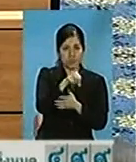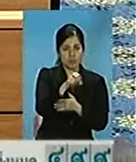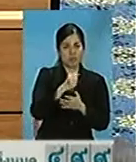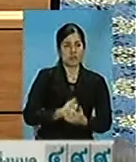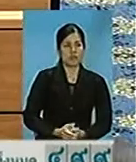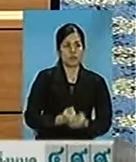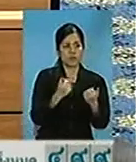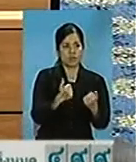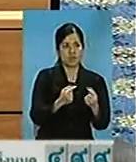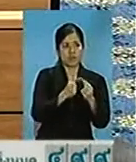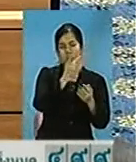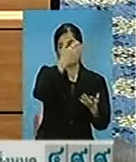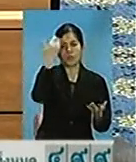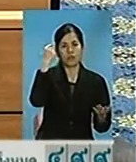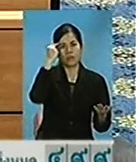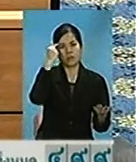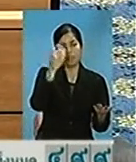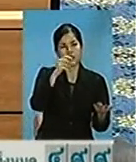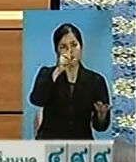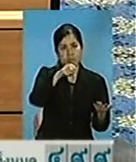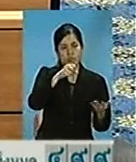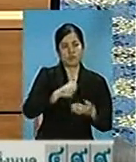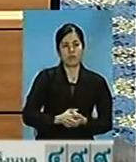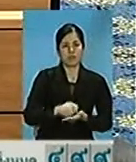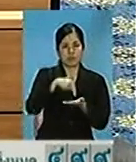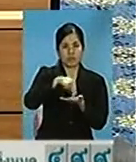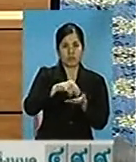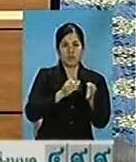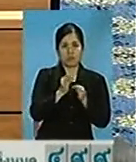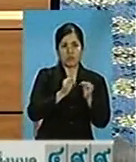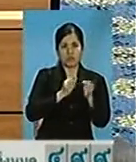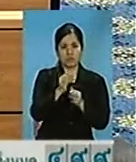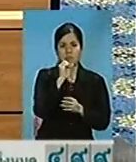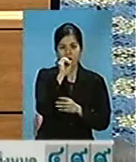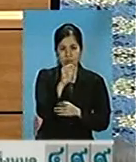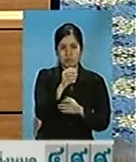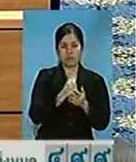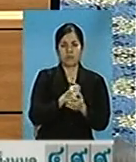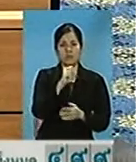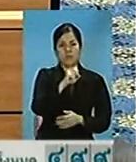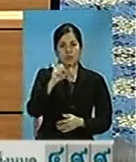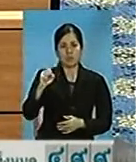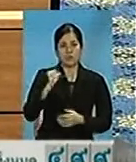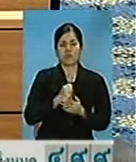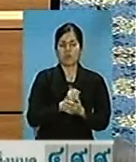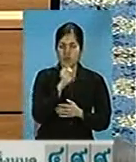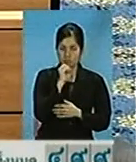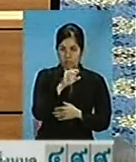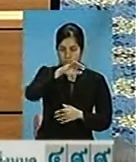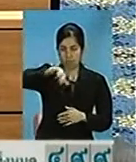มดสิ้นแล้วหรือท่านยังจะลุกขึ้นมาตอบด้วยความภูมิใจกับสภาแห่ง